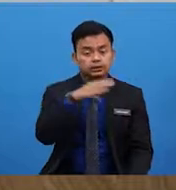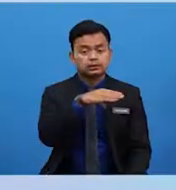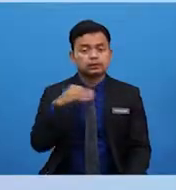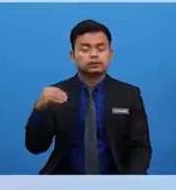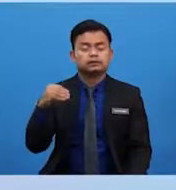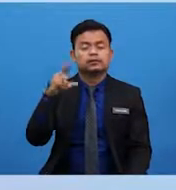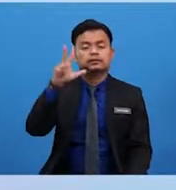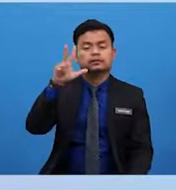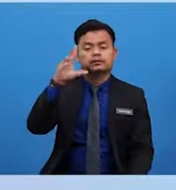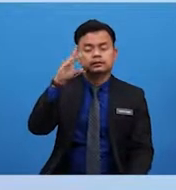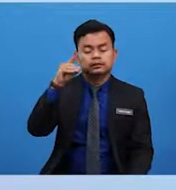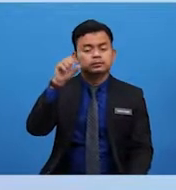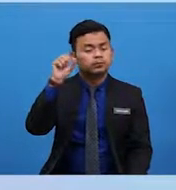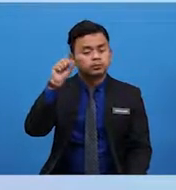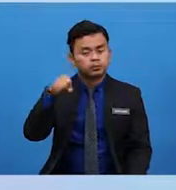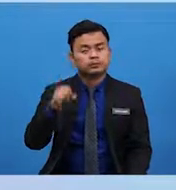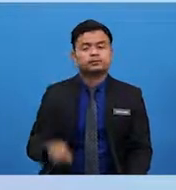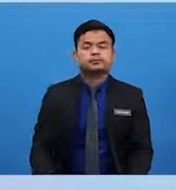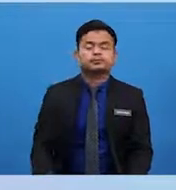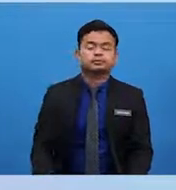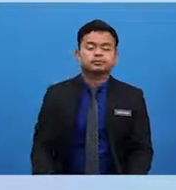Swift ngaco ntohnya